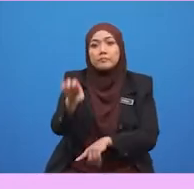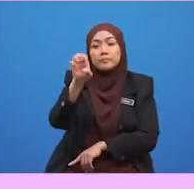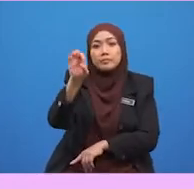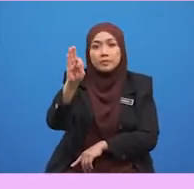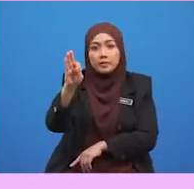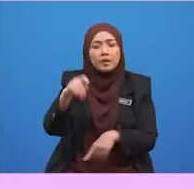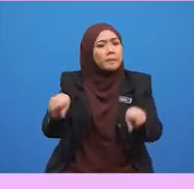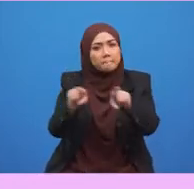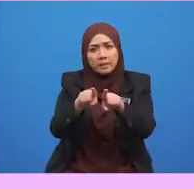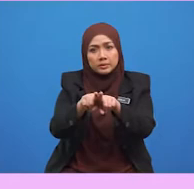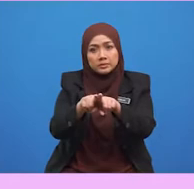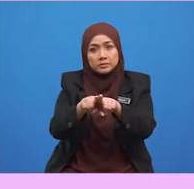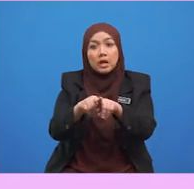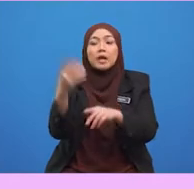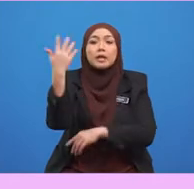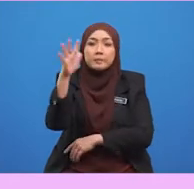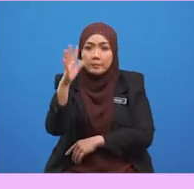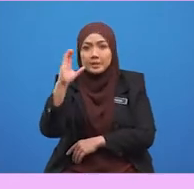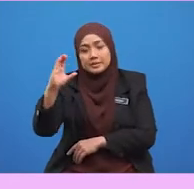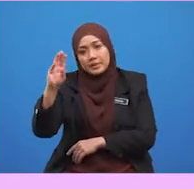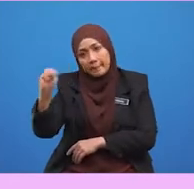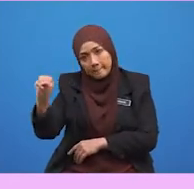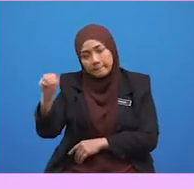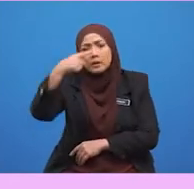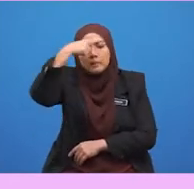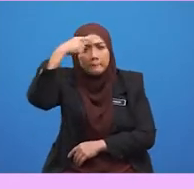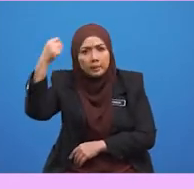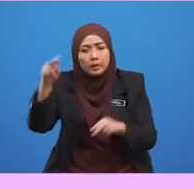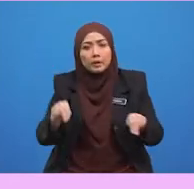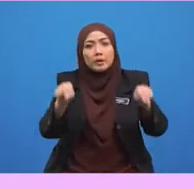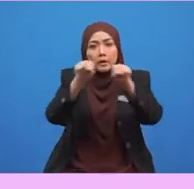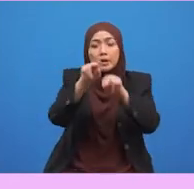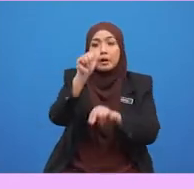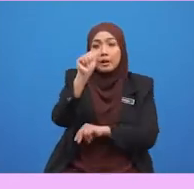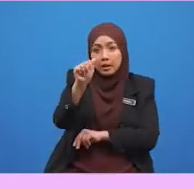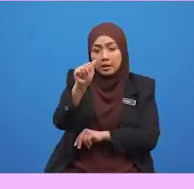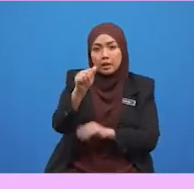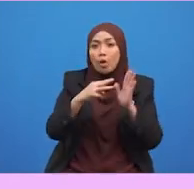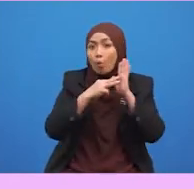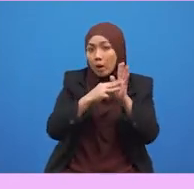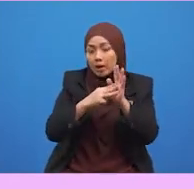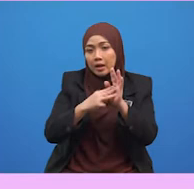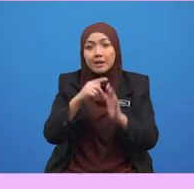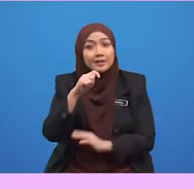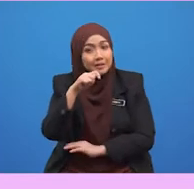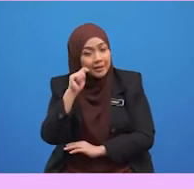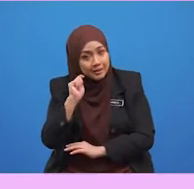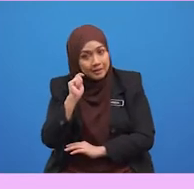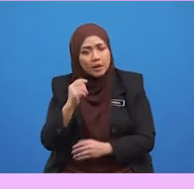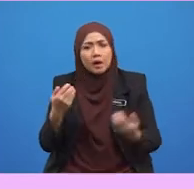EF sama dengan 15 cm kerana nilai A yang diwakilkan sebelum